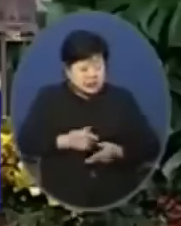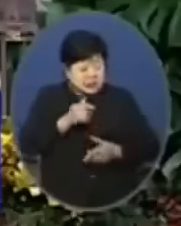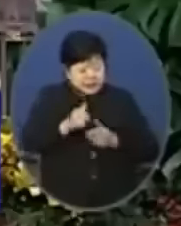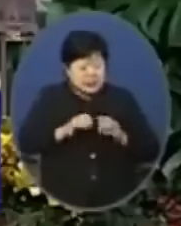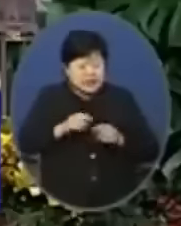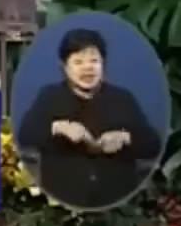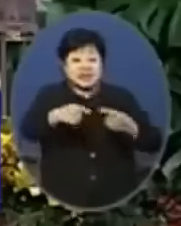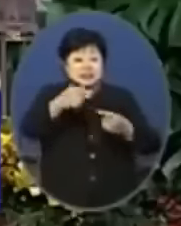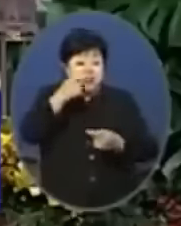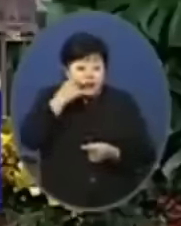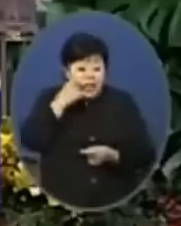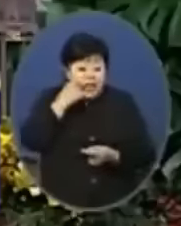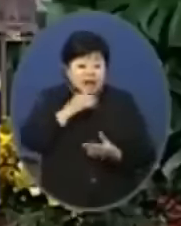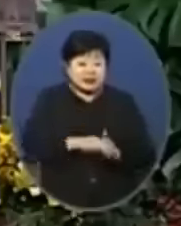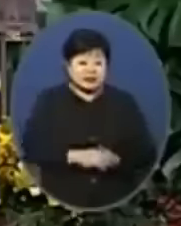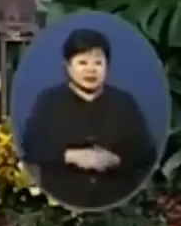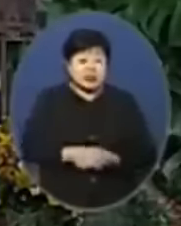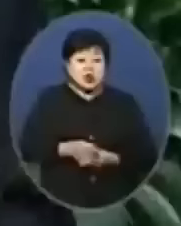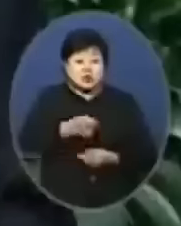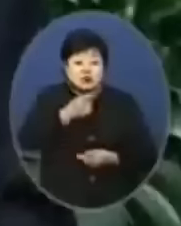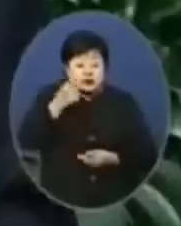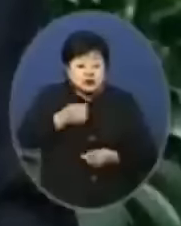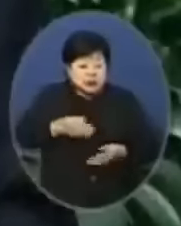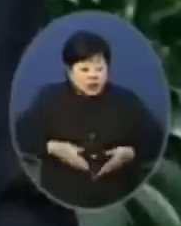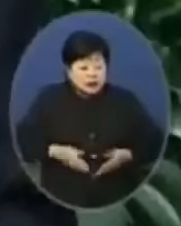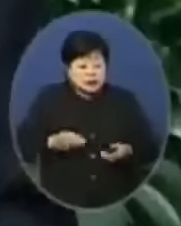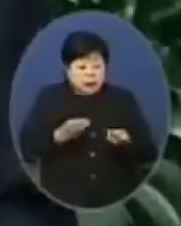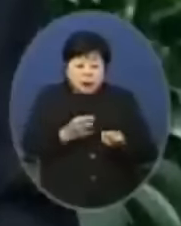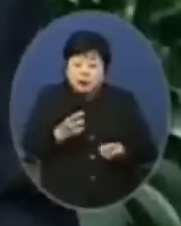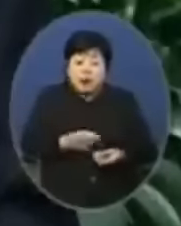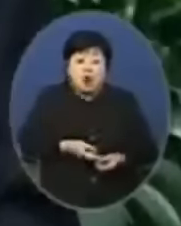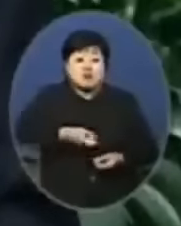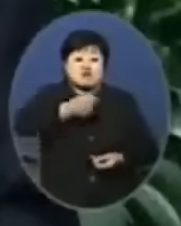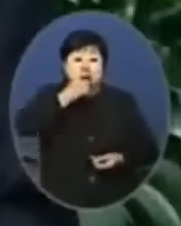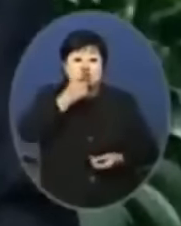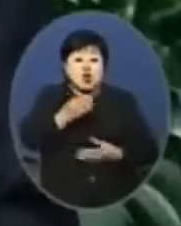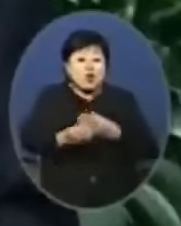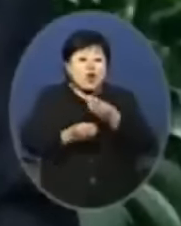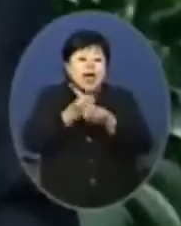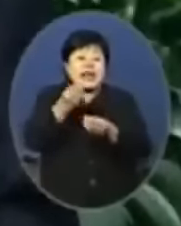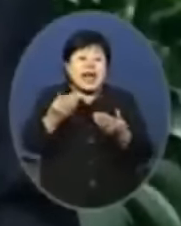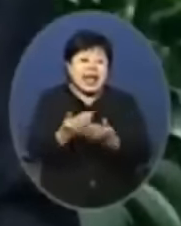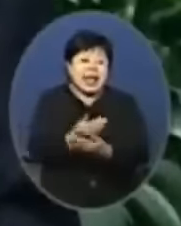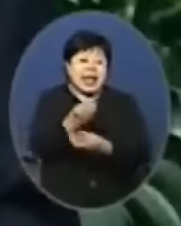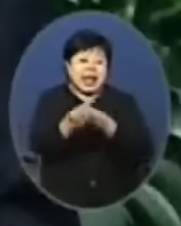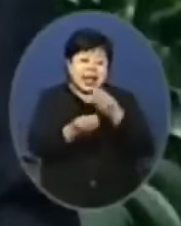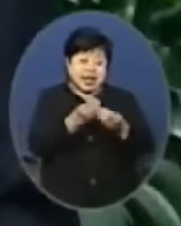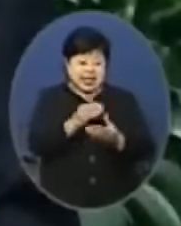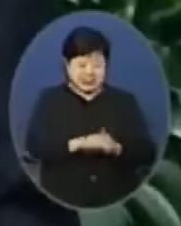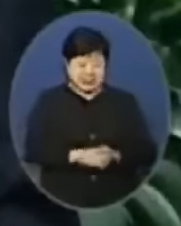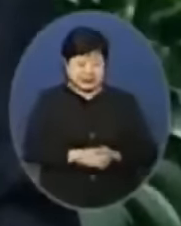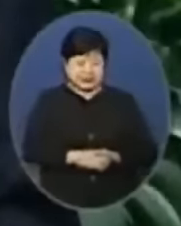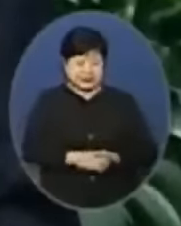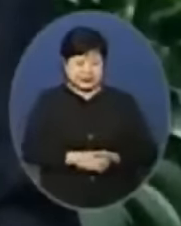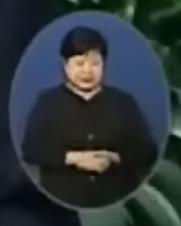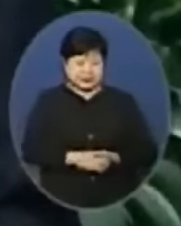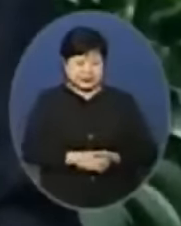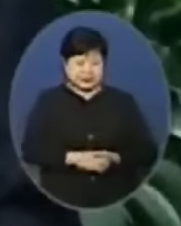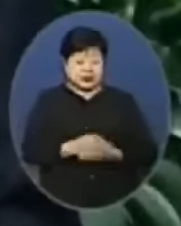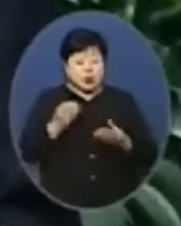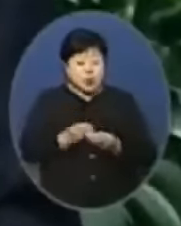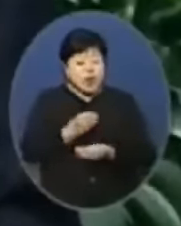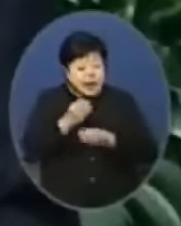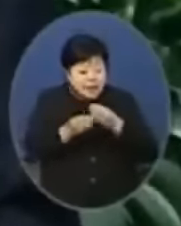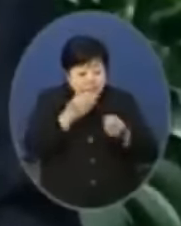들어갈 수 없느니라. 어떻게 물과 성령으로 나냐고. 물은 회개를 말하는 것입니다. 누구든지 우리 회개할 수 있지 않습니까? 무슨